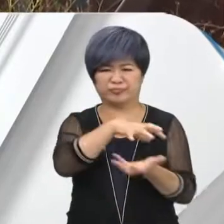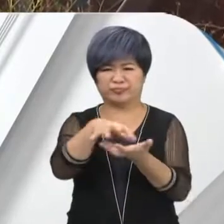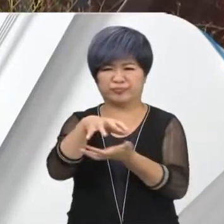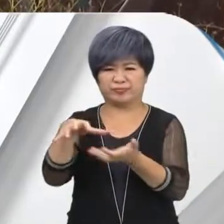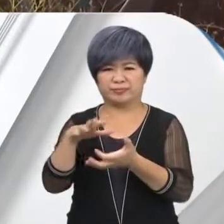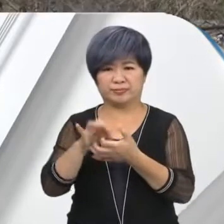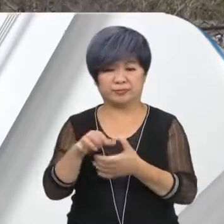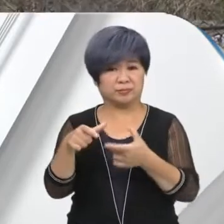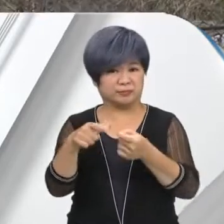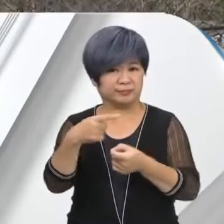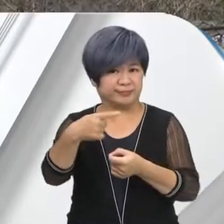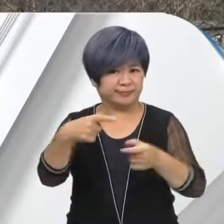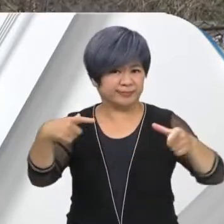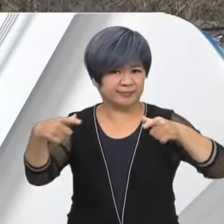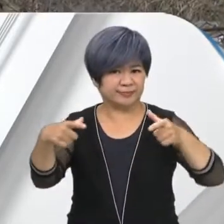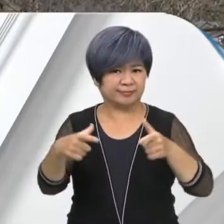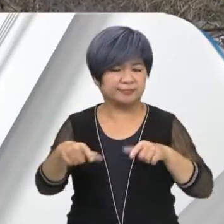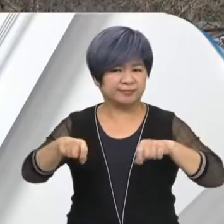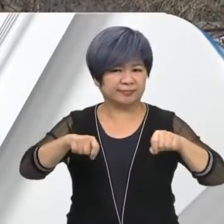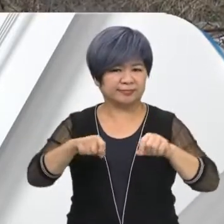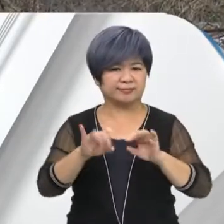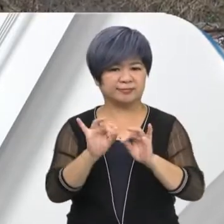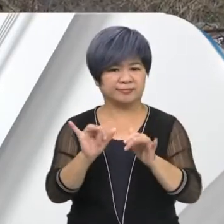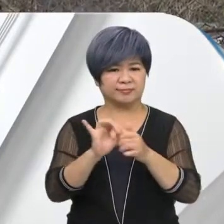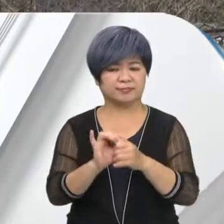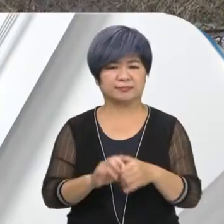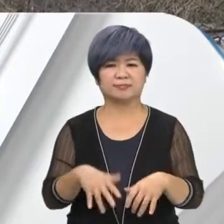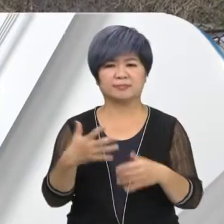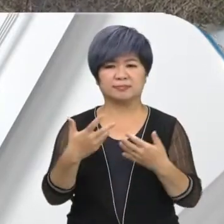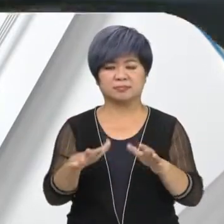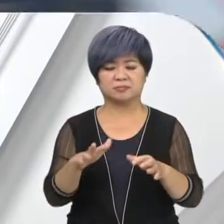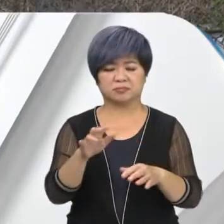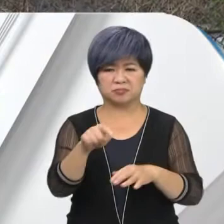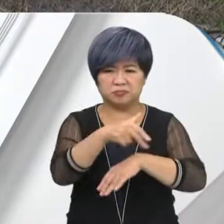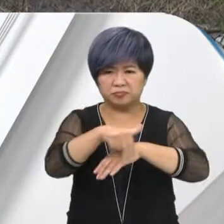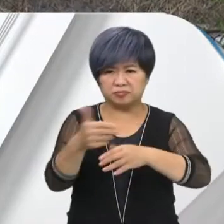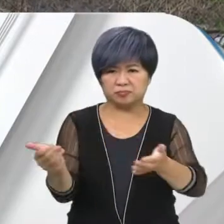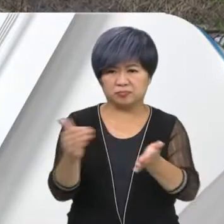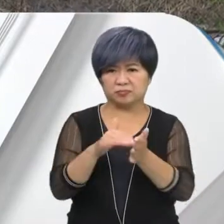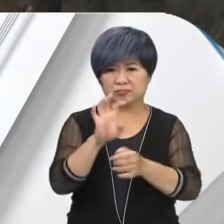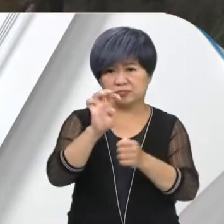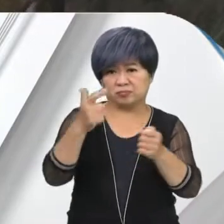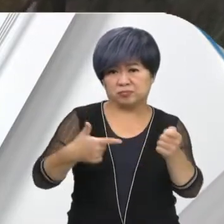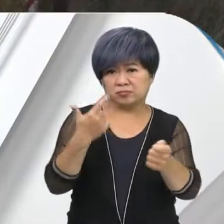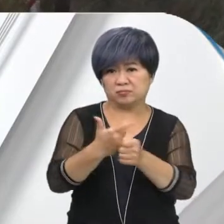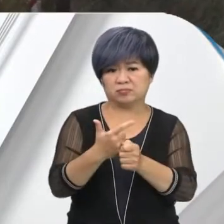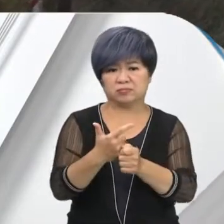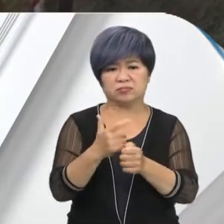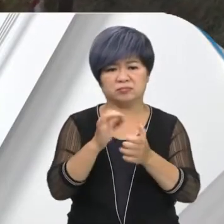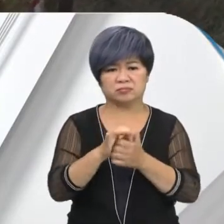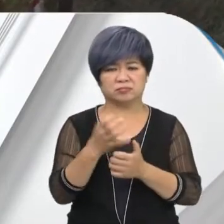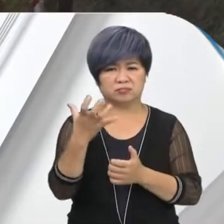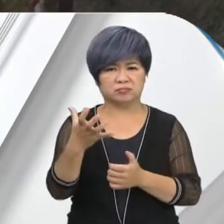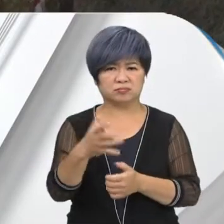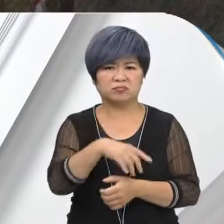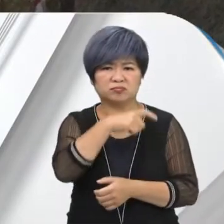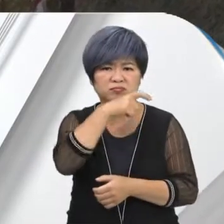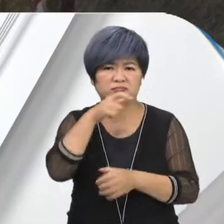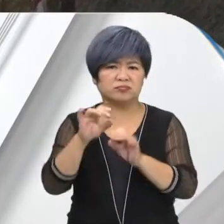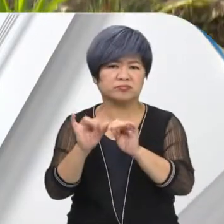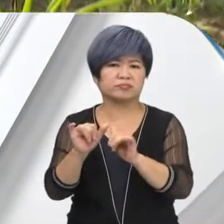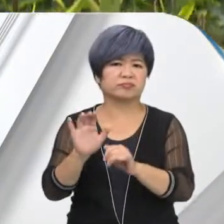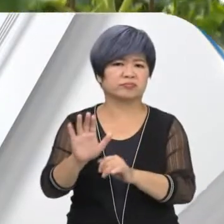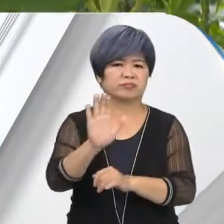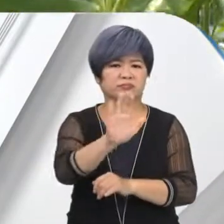工业工业的一天梯，有4.5公顷，几百多斤接近46年呢。现在大部分的土地是私人